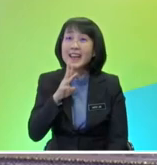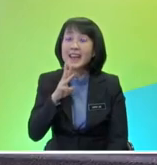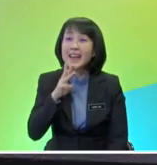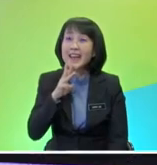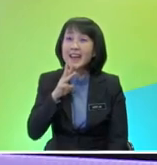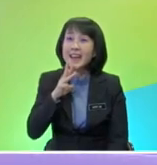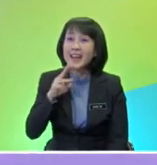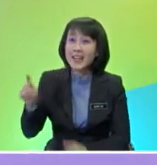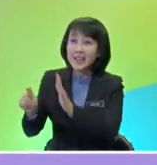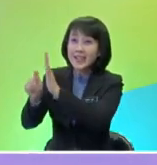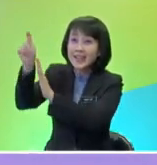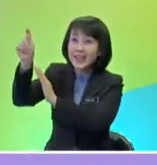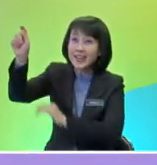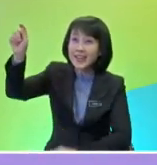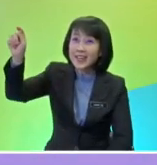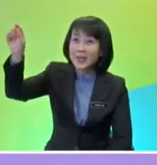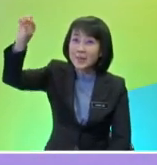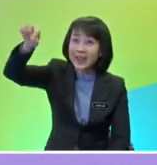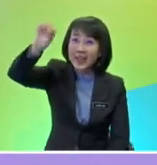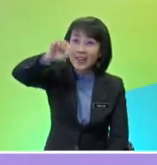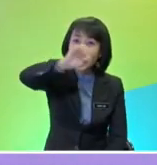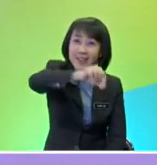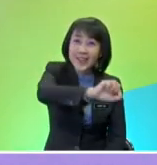Nampak. Nampak tak?